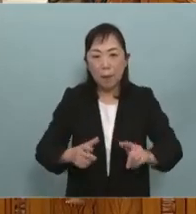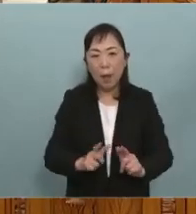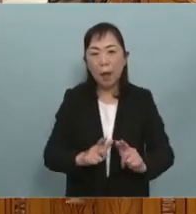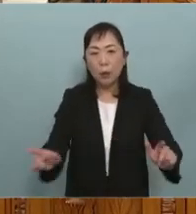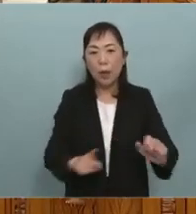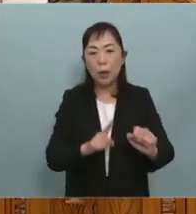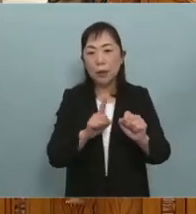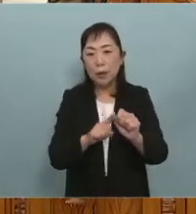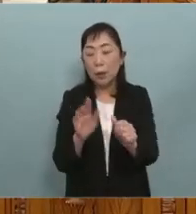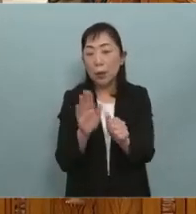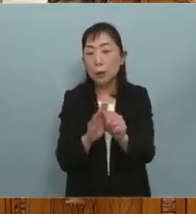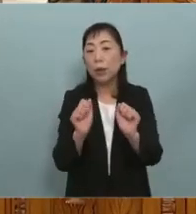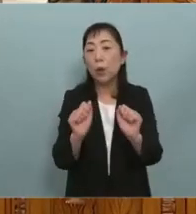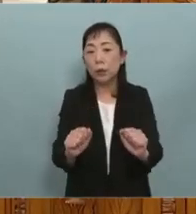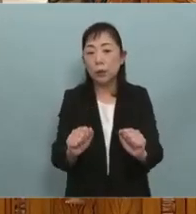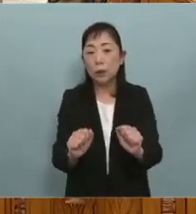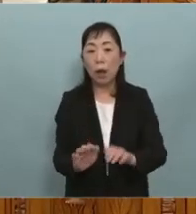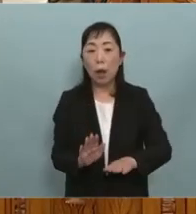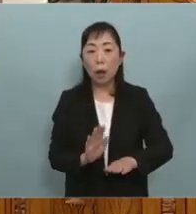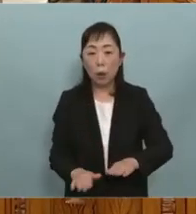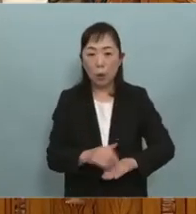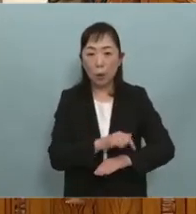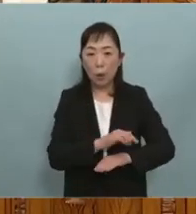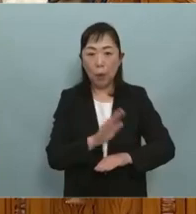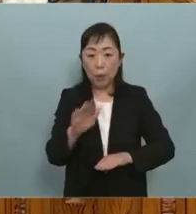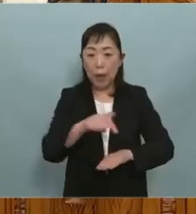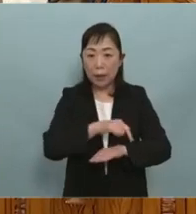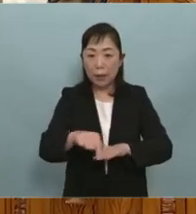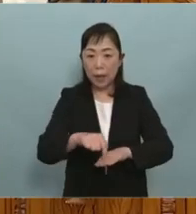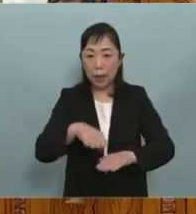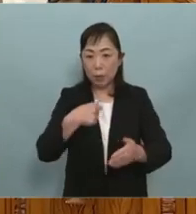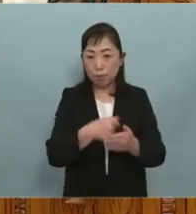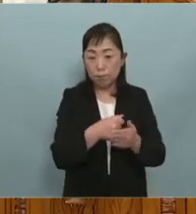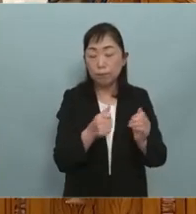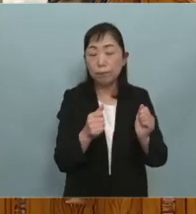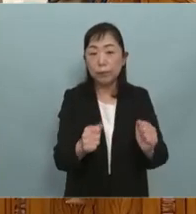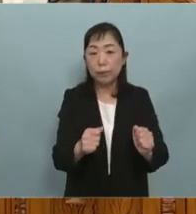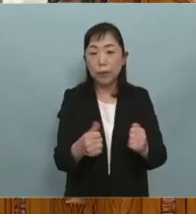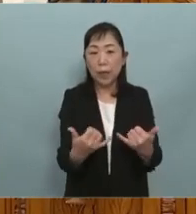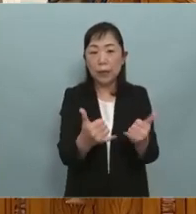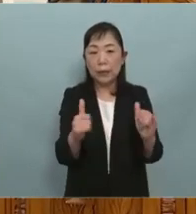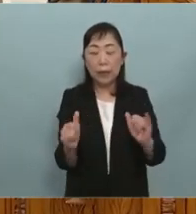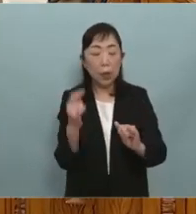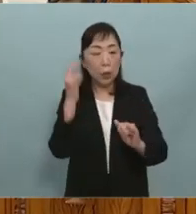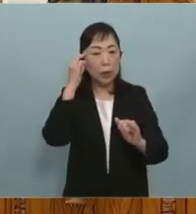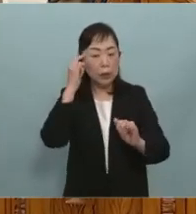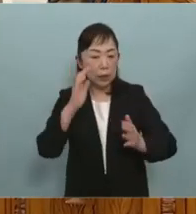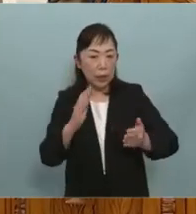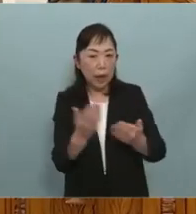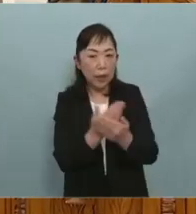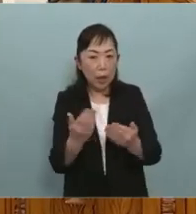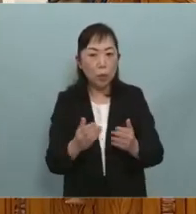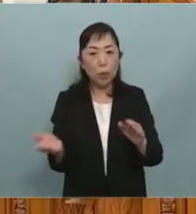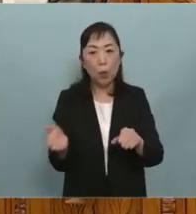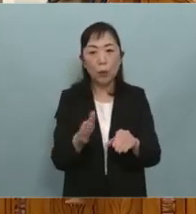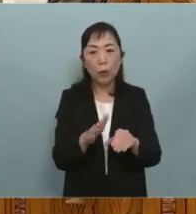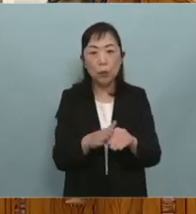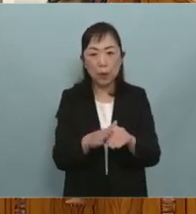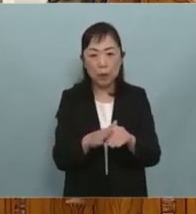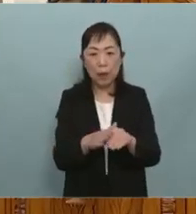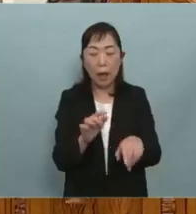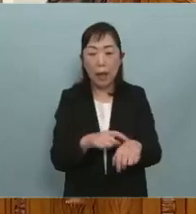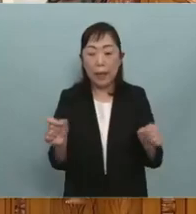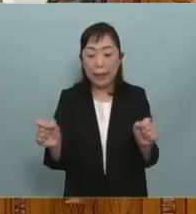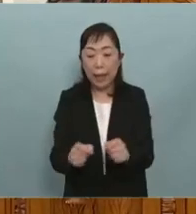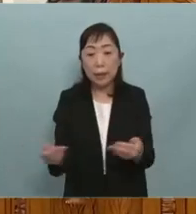ます子供未来戦略を着に実施するとともに社会の意識改革を含め短時間